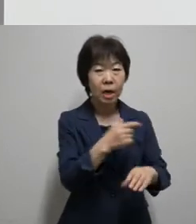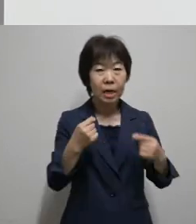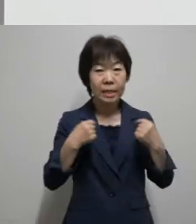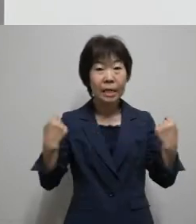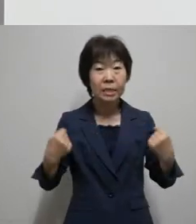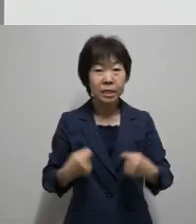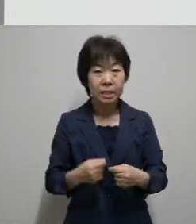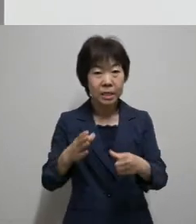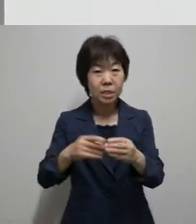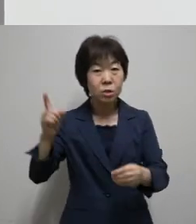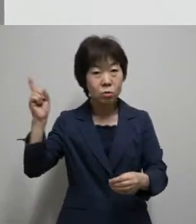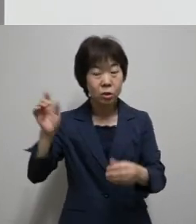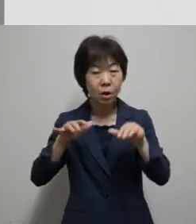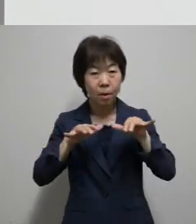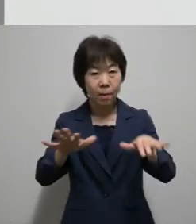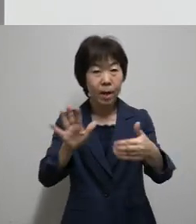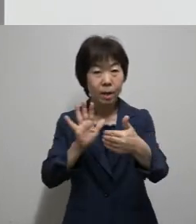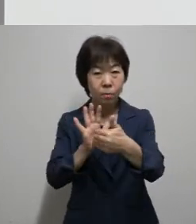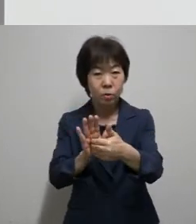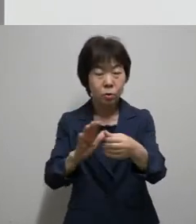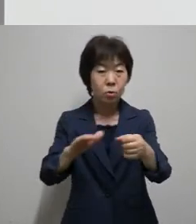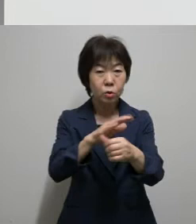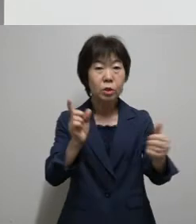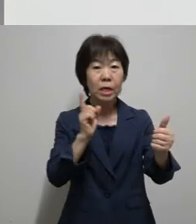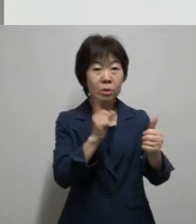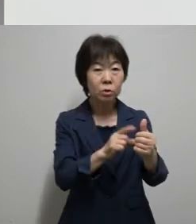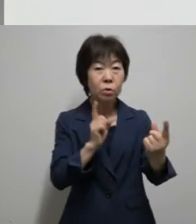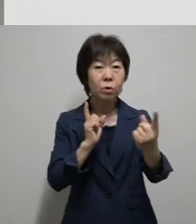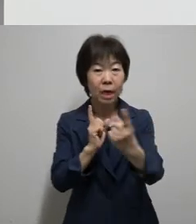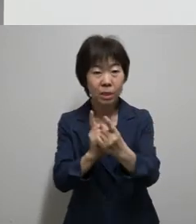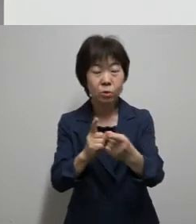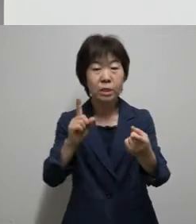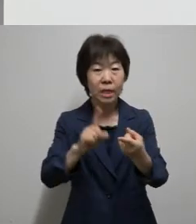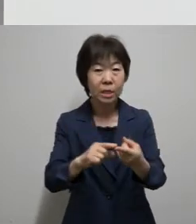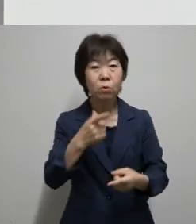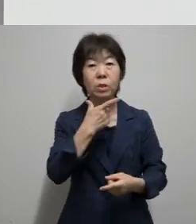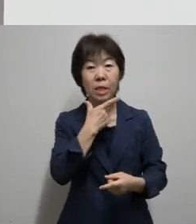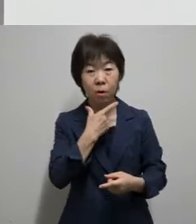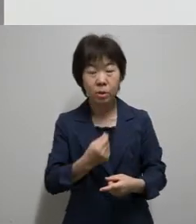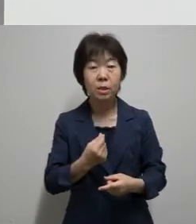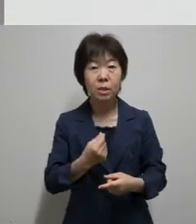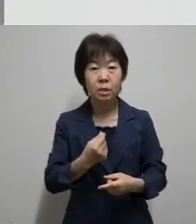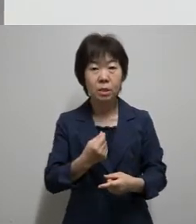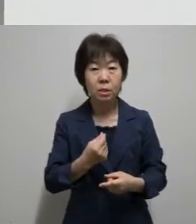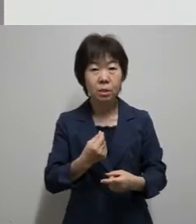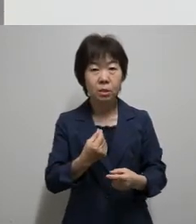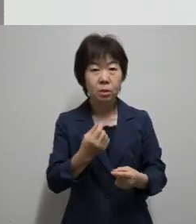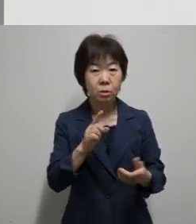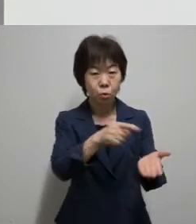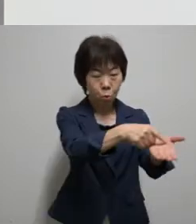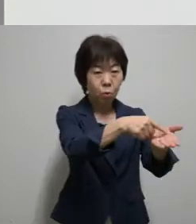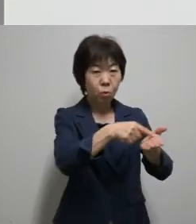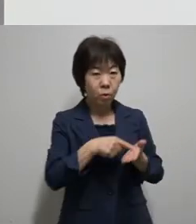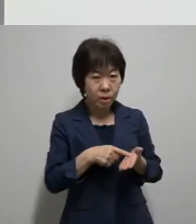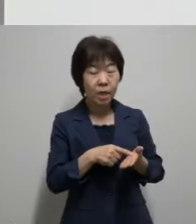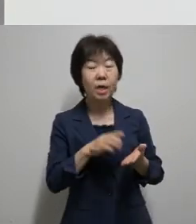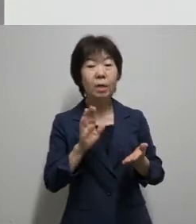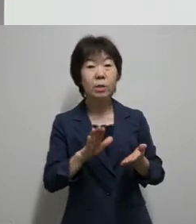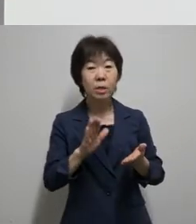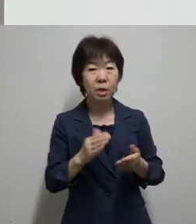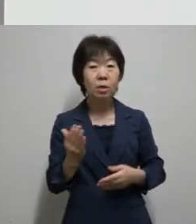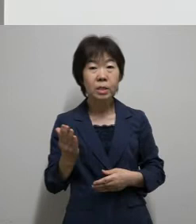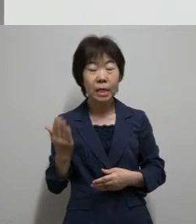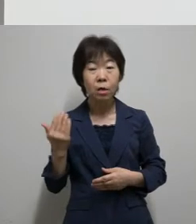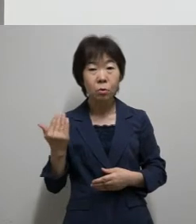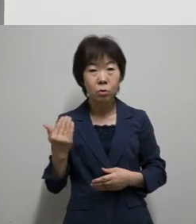まん延防止と重点措置の対象に適応してほしいという要請をいただきましたので先ほどコロナ